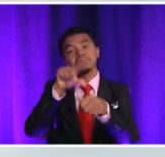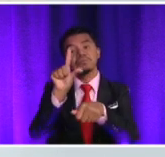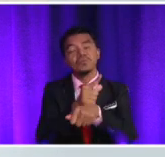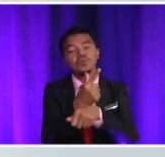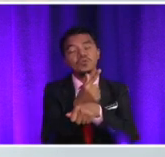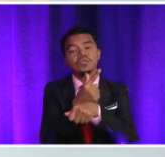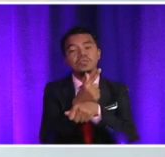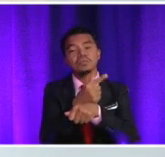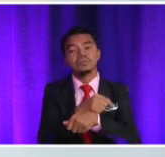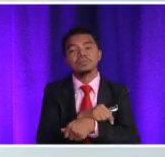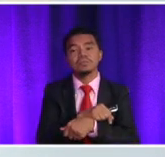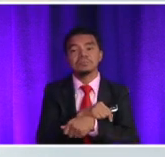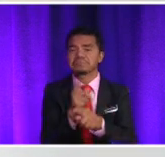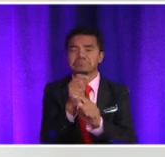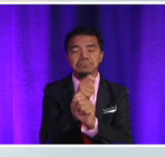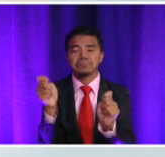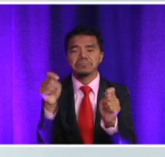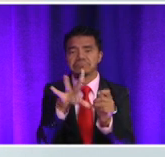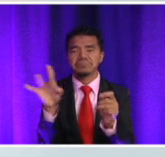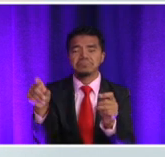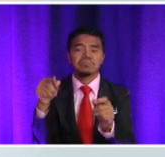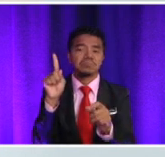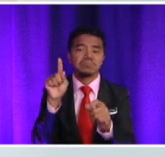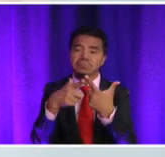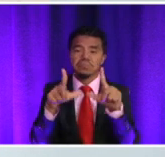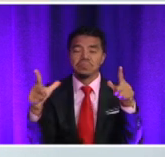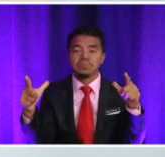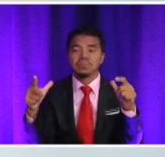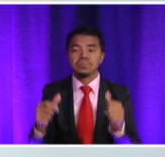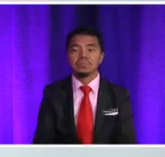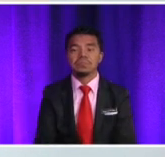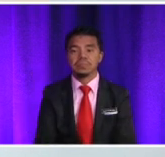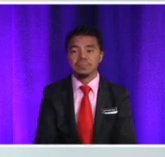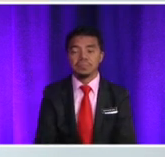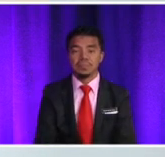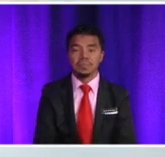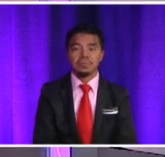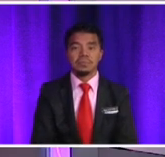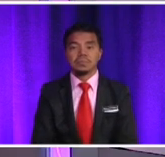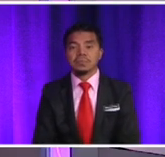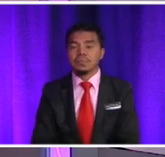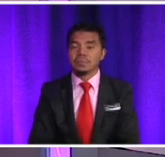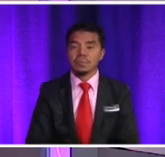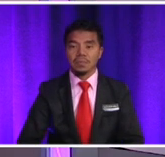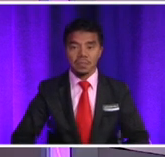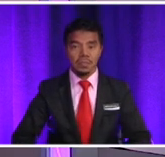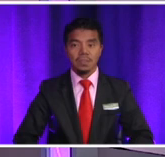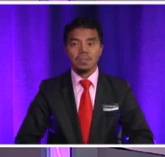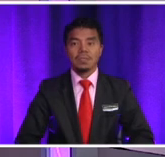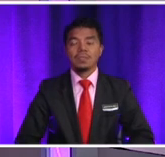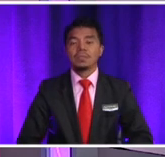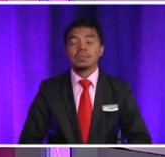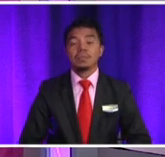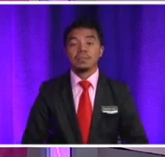pilihan lain untuk memilih produk itu jadi ayat itu sebenarnya bukan itu kepada murid lah bagaimana mereka menyusun